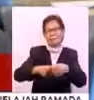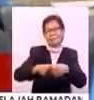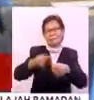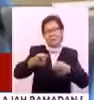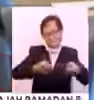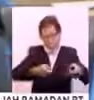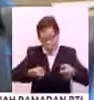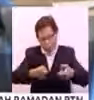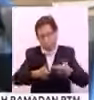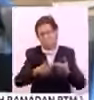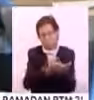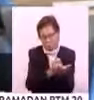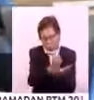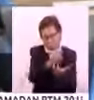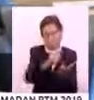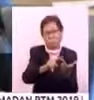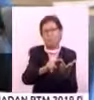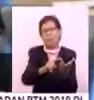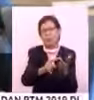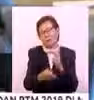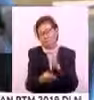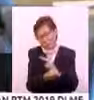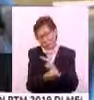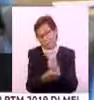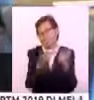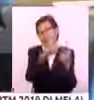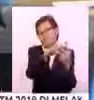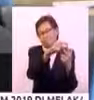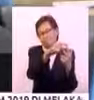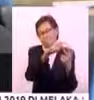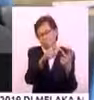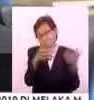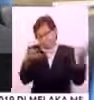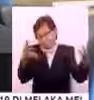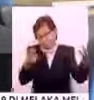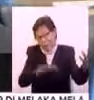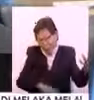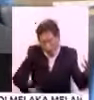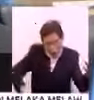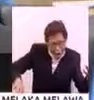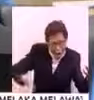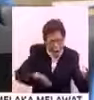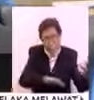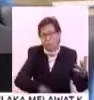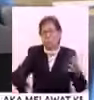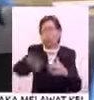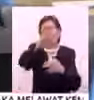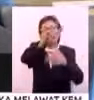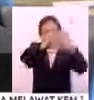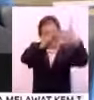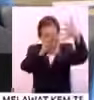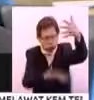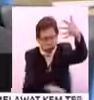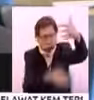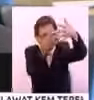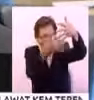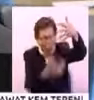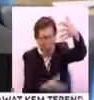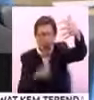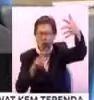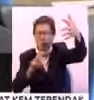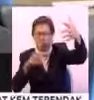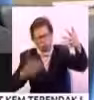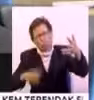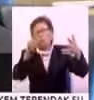governance, integrity dan anti-corruption. Dan hampir semua ke-20 ini telah pun dibincang